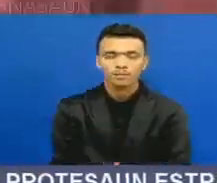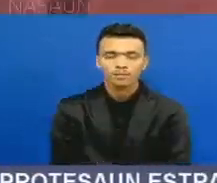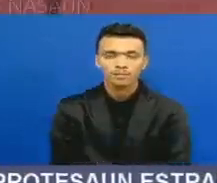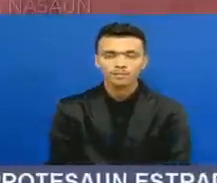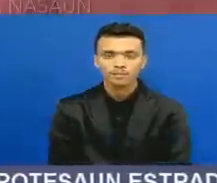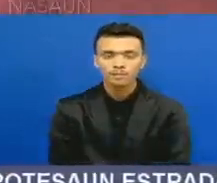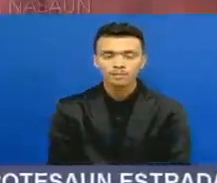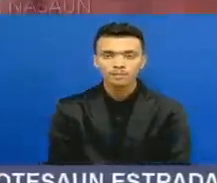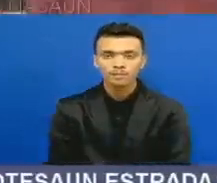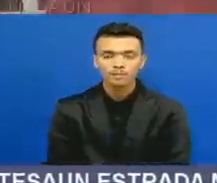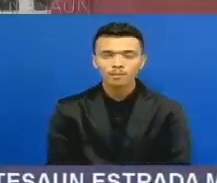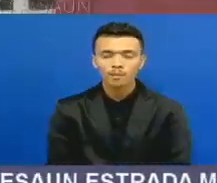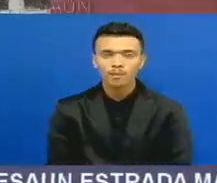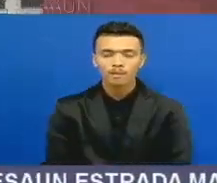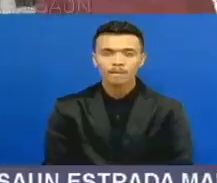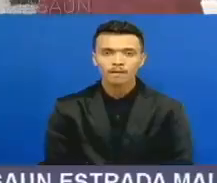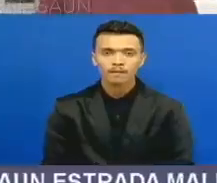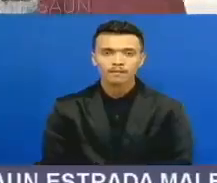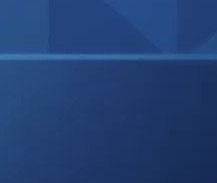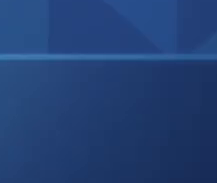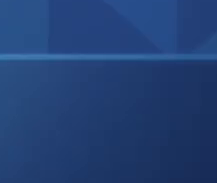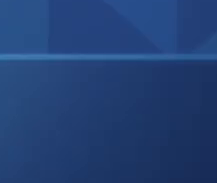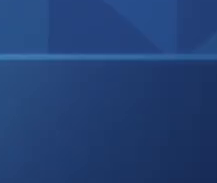Cristóvão Silva ba RTTL.